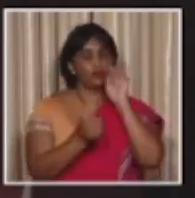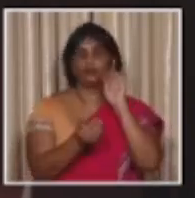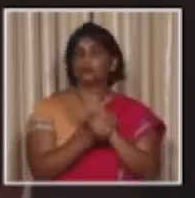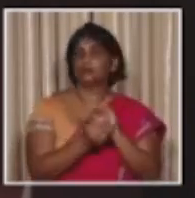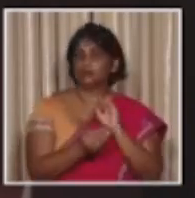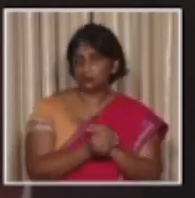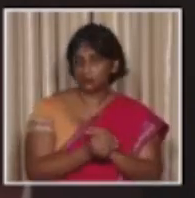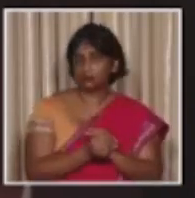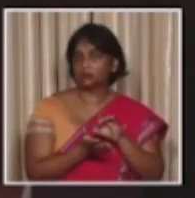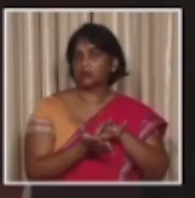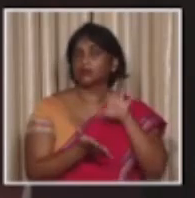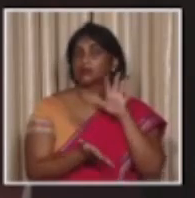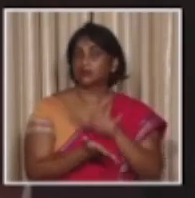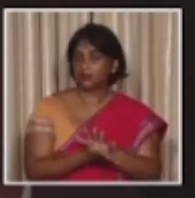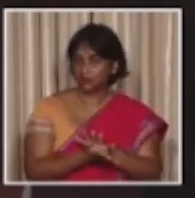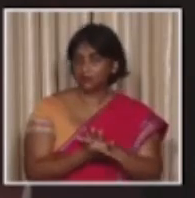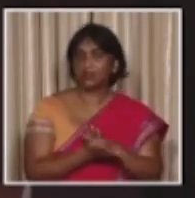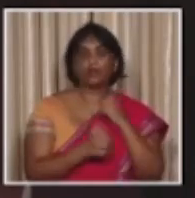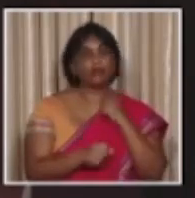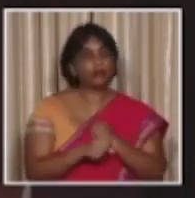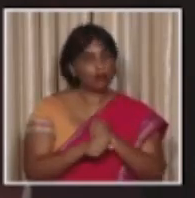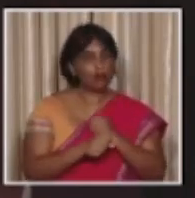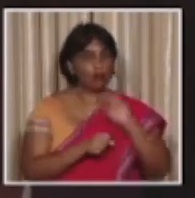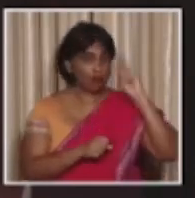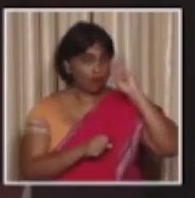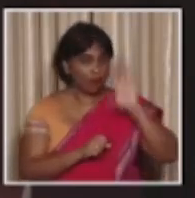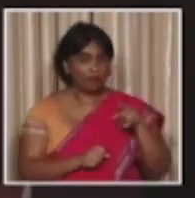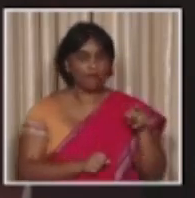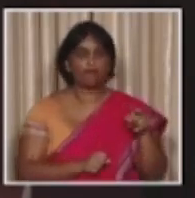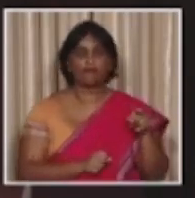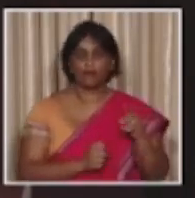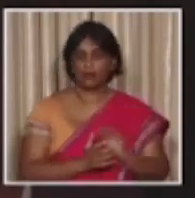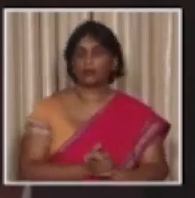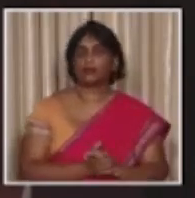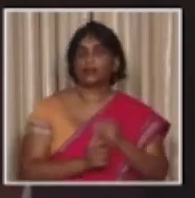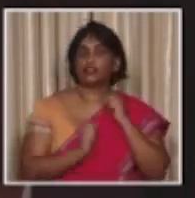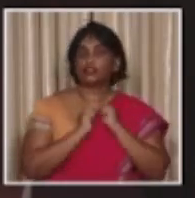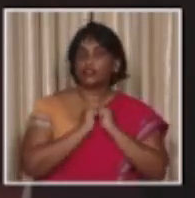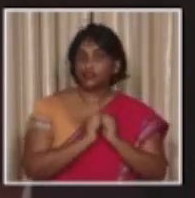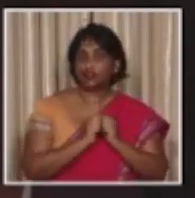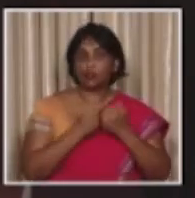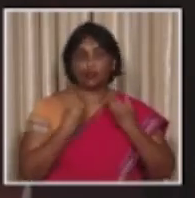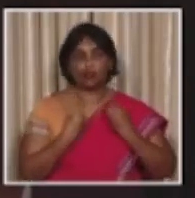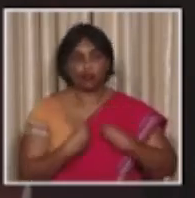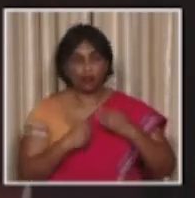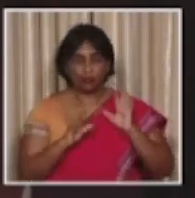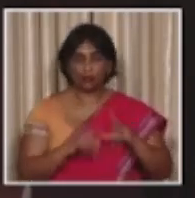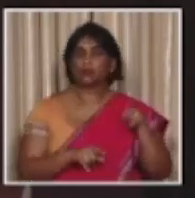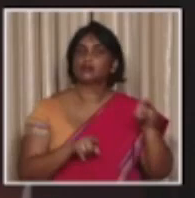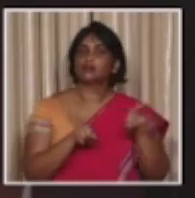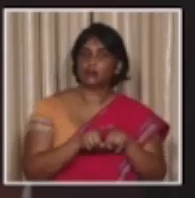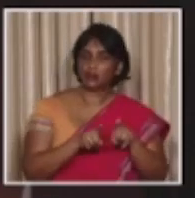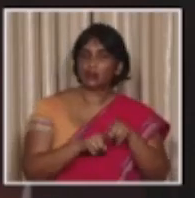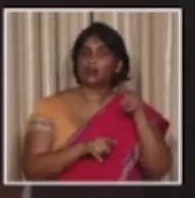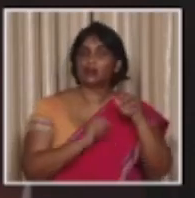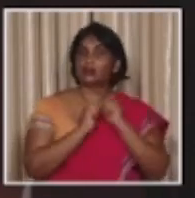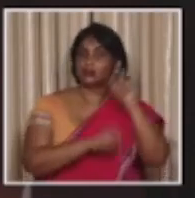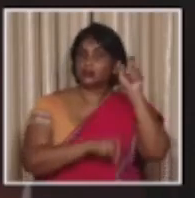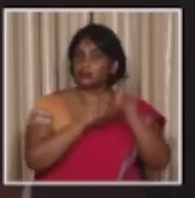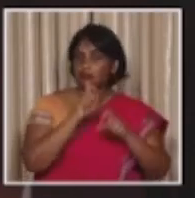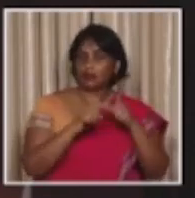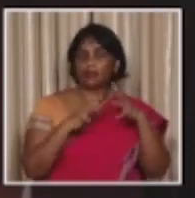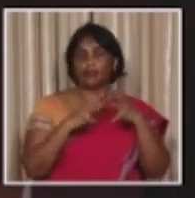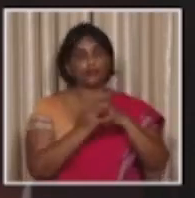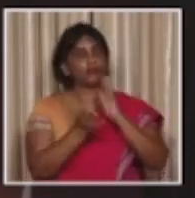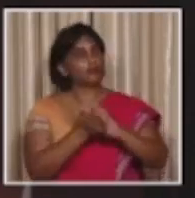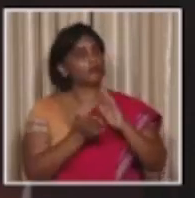භාවය තහවුරු කරන්නට රජයේ සහතික වන්නේද? රැකියා අහිමිවීමක් සිදු වුවහොත් එම සේවකින්ගේ